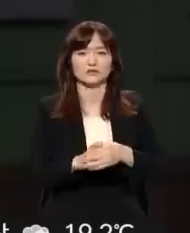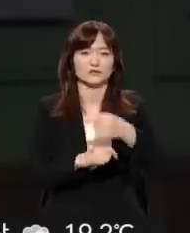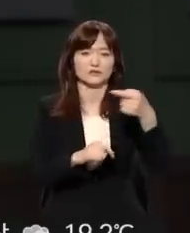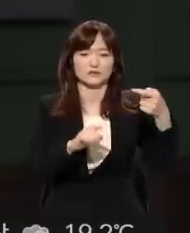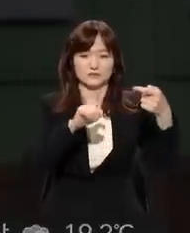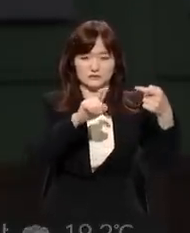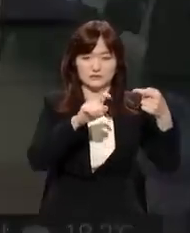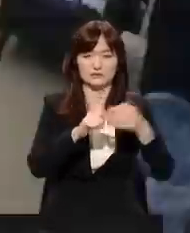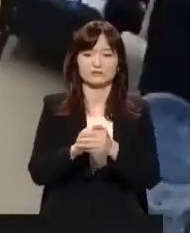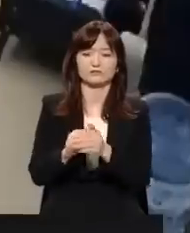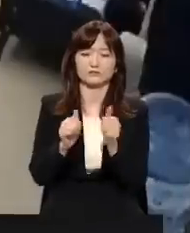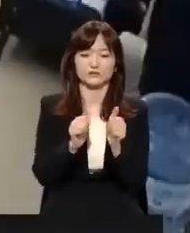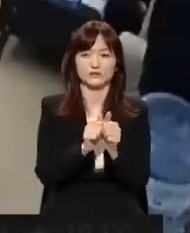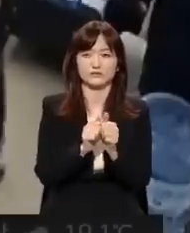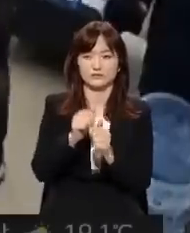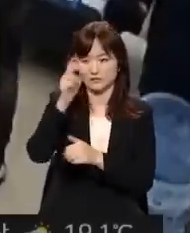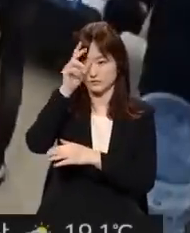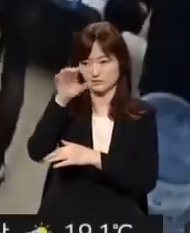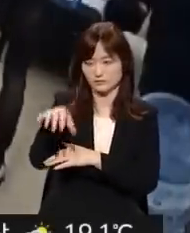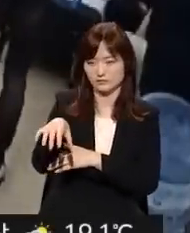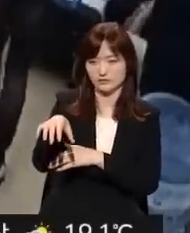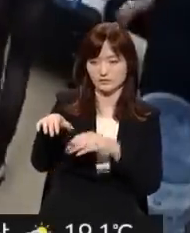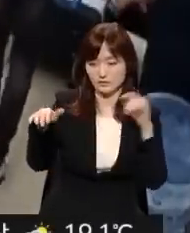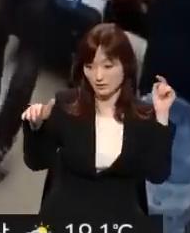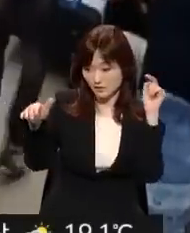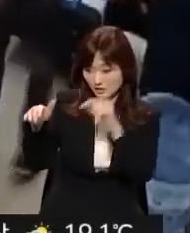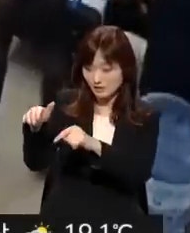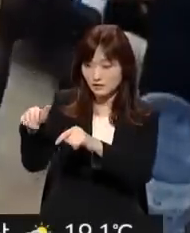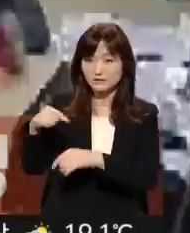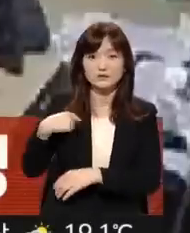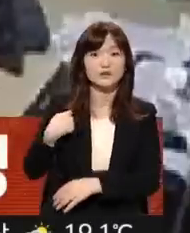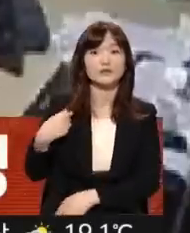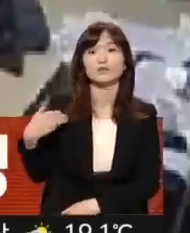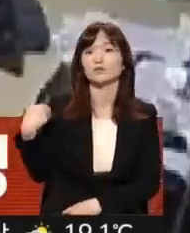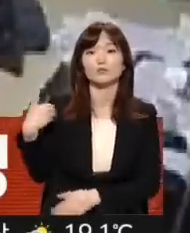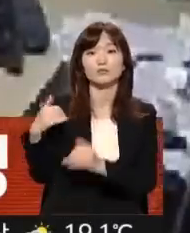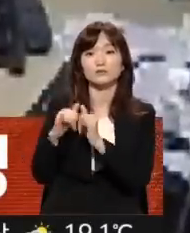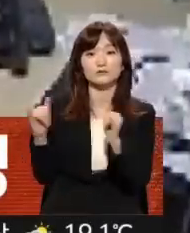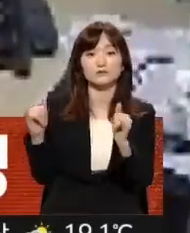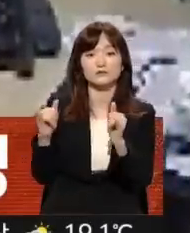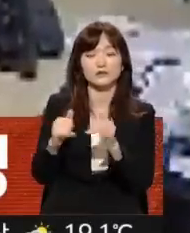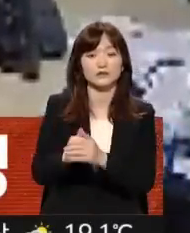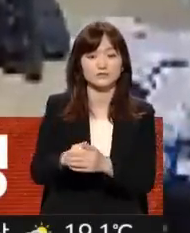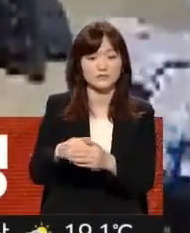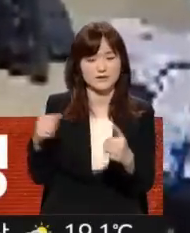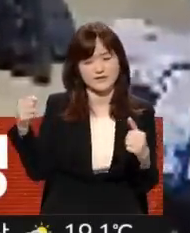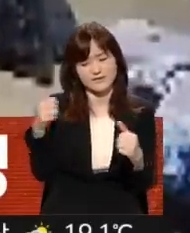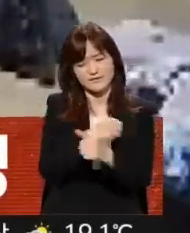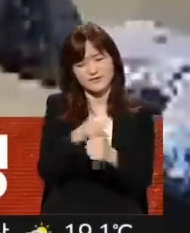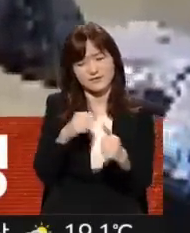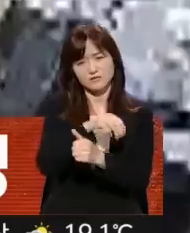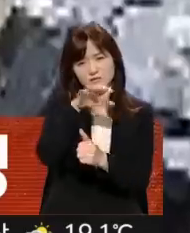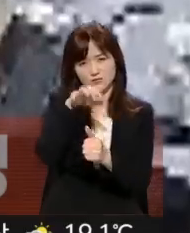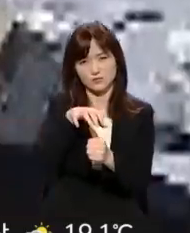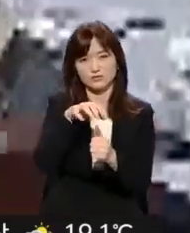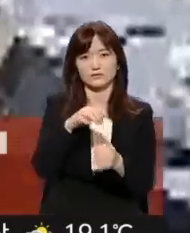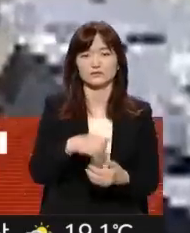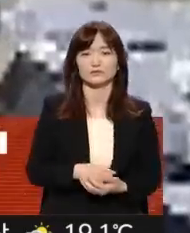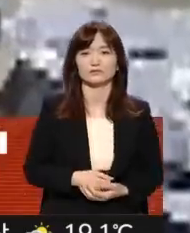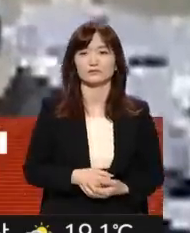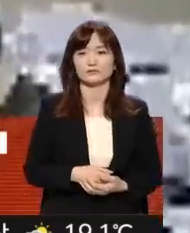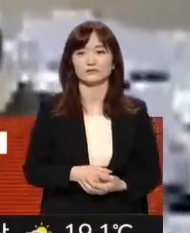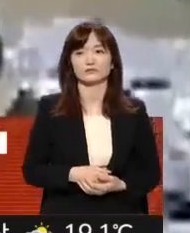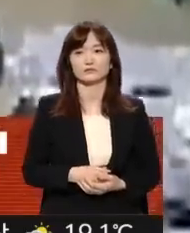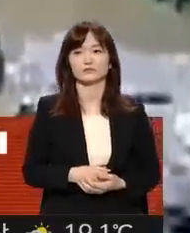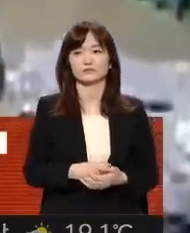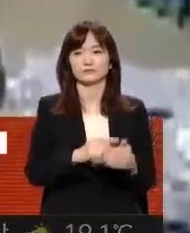한 남성이 파출소로 뛰어들어와서 이 자신이 일면식도 없는 남성들로부터 감금 폭행을 당했었다. 이렇게 주장을 합니다. 그런데